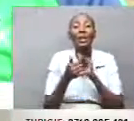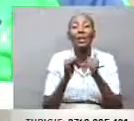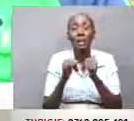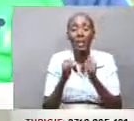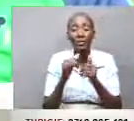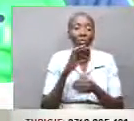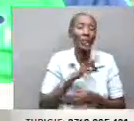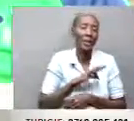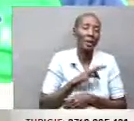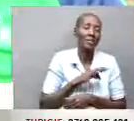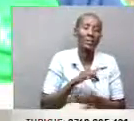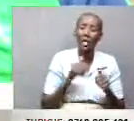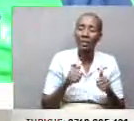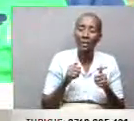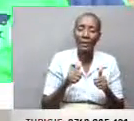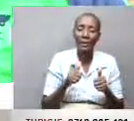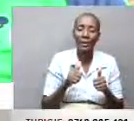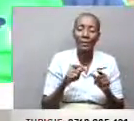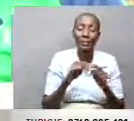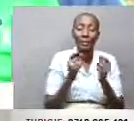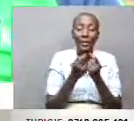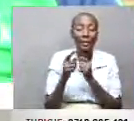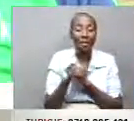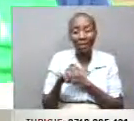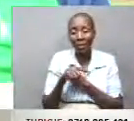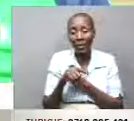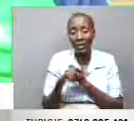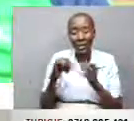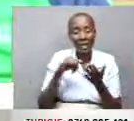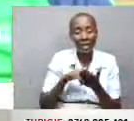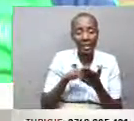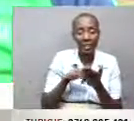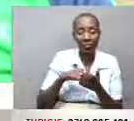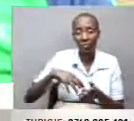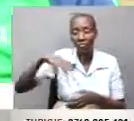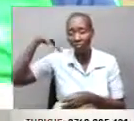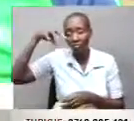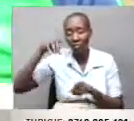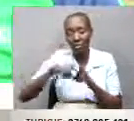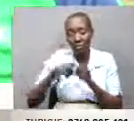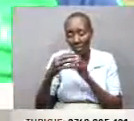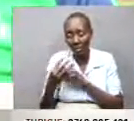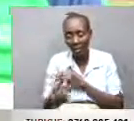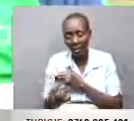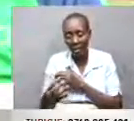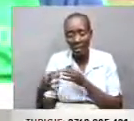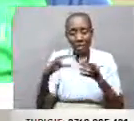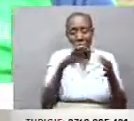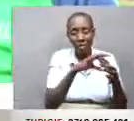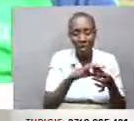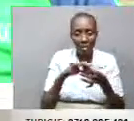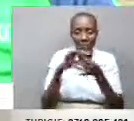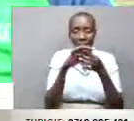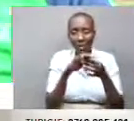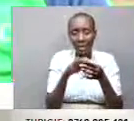Nilivyotusema baadaye, like timu yetu imebeba senior na junior. So hiyo combination wana need kucheza